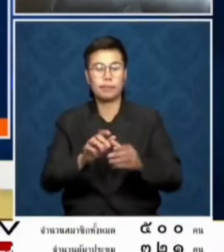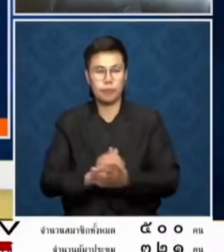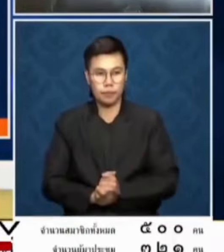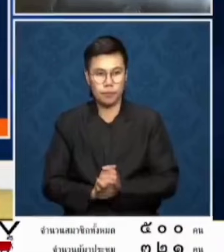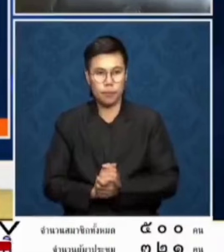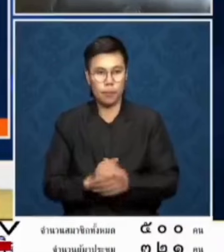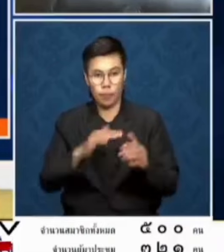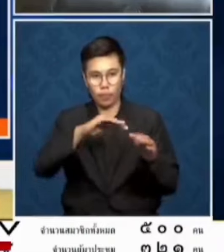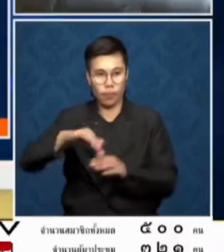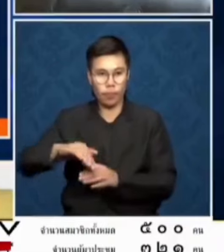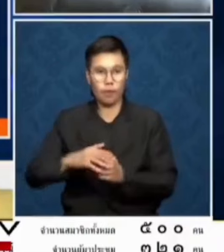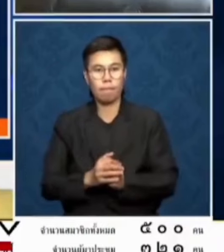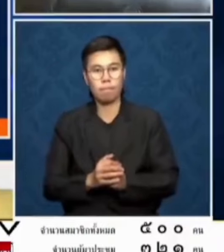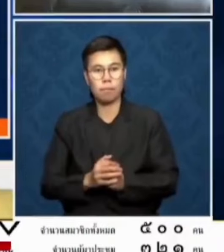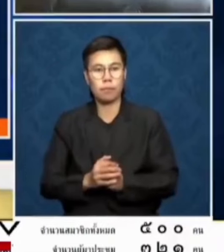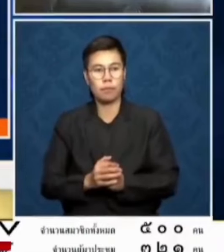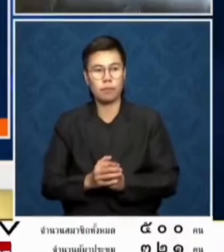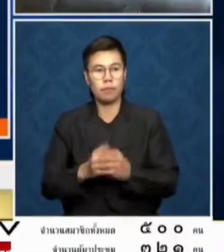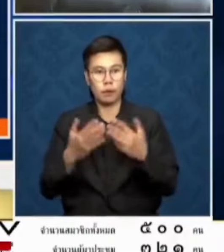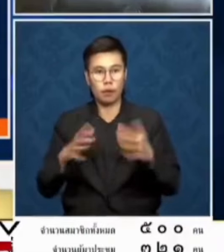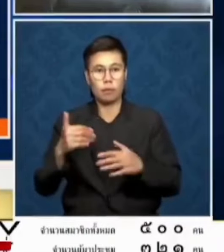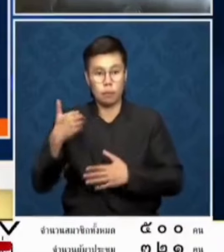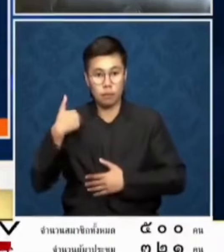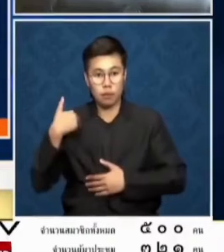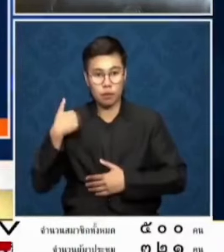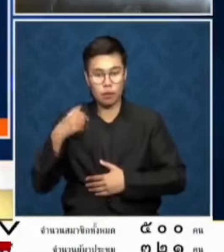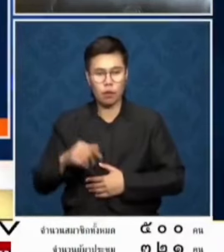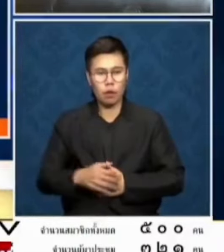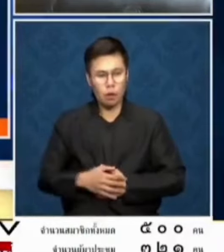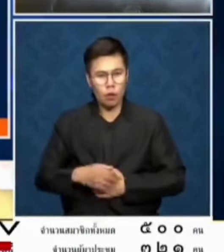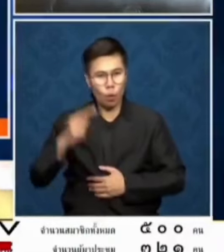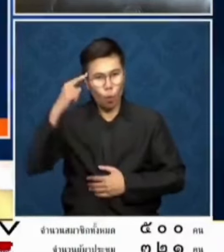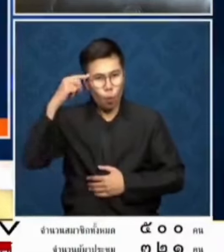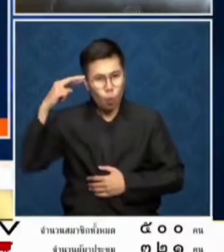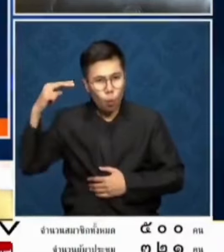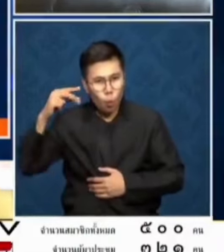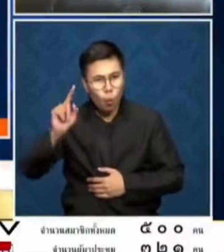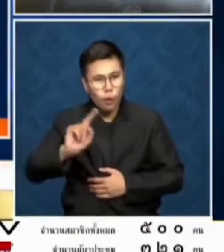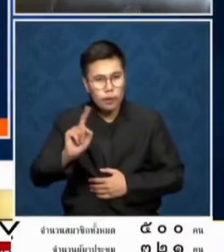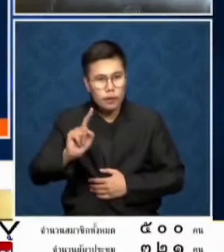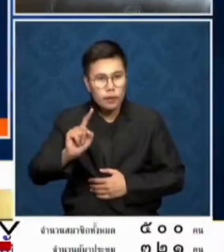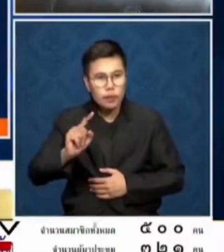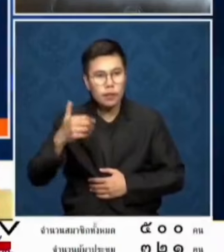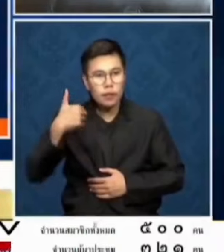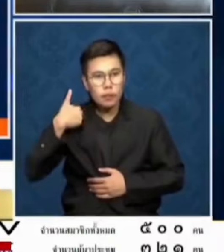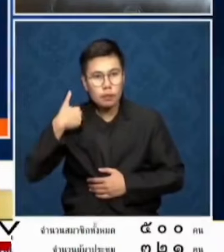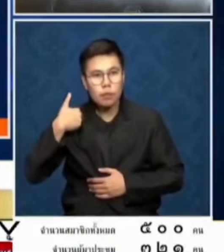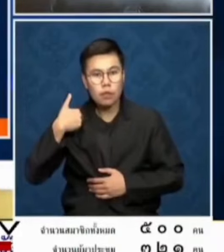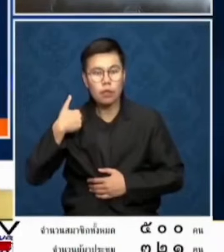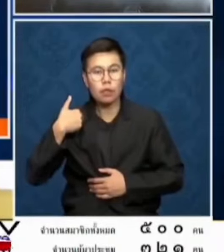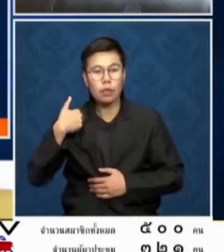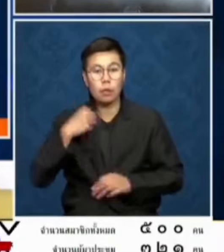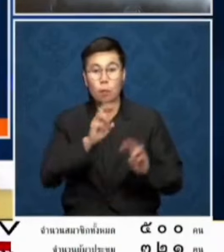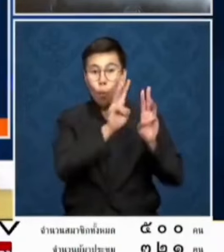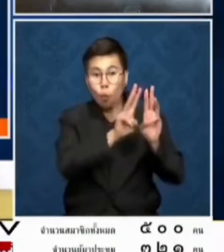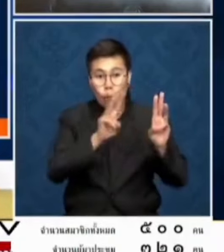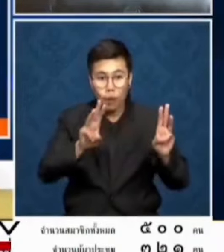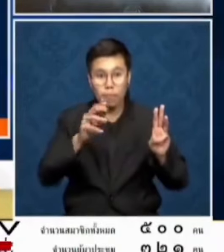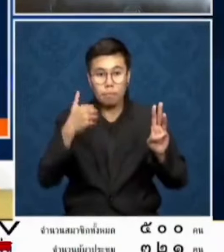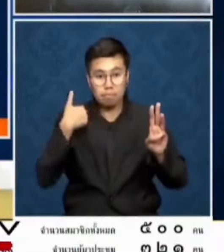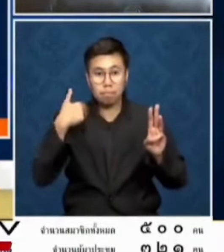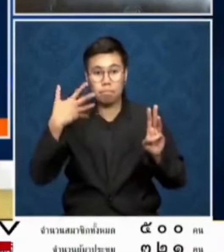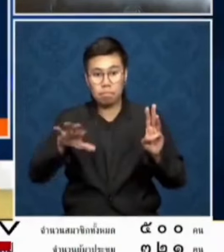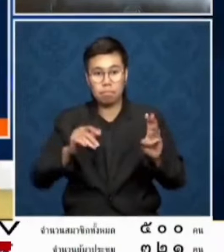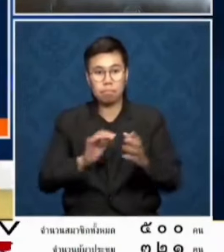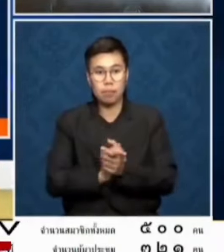ไปค่ะนอกจากนั้นเราต้องมีความกังวลมากกว่านั้นอีกนะคะไม่ว่าจะมิจฉาชีพในยิงแอดใน Google แล้วนะค